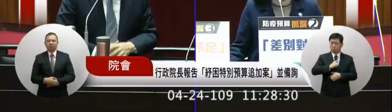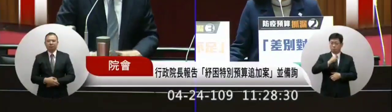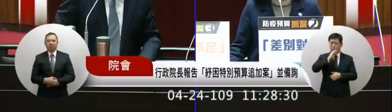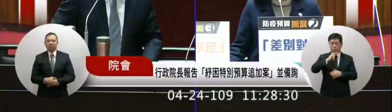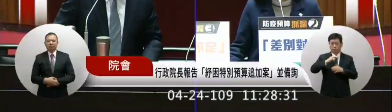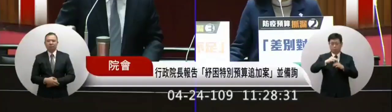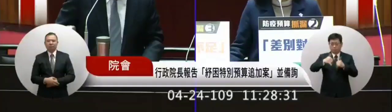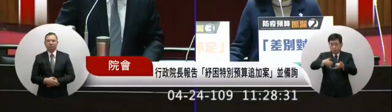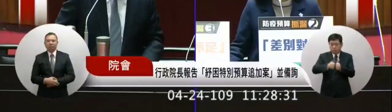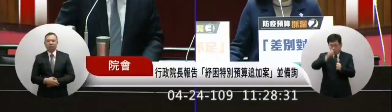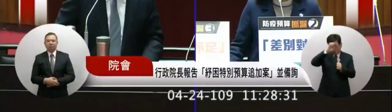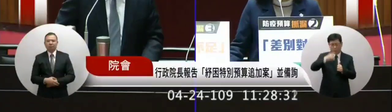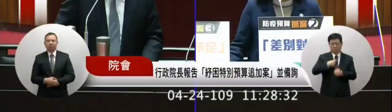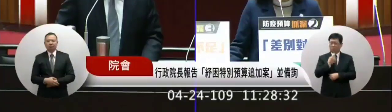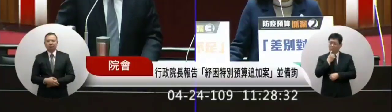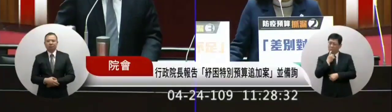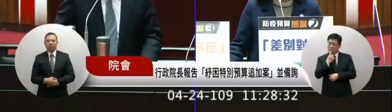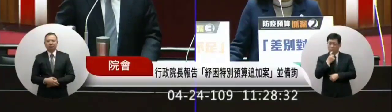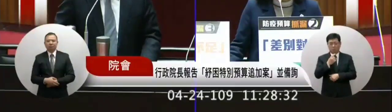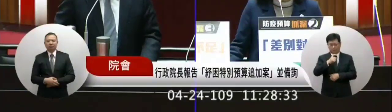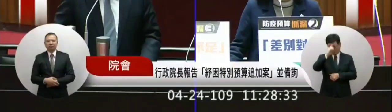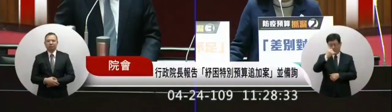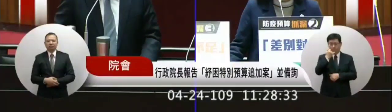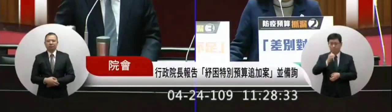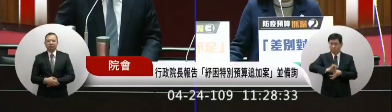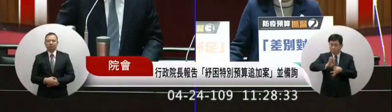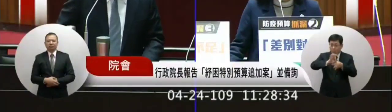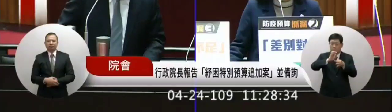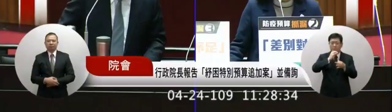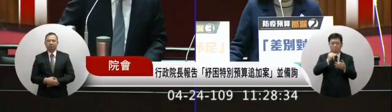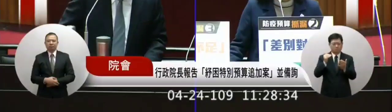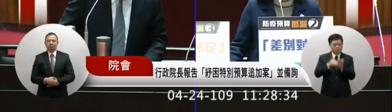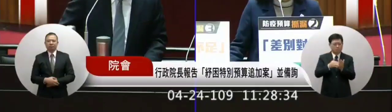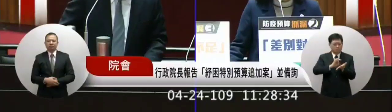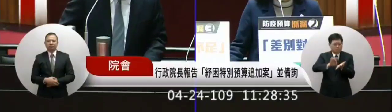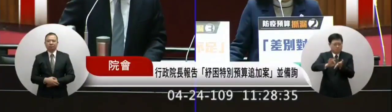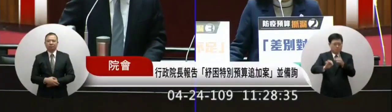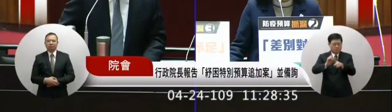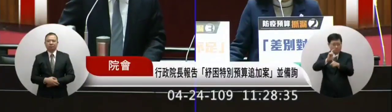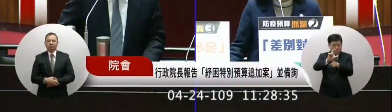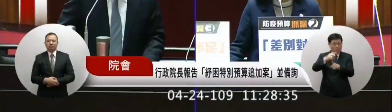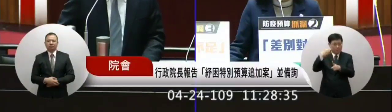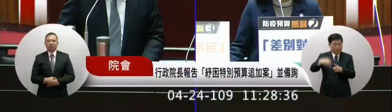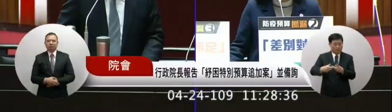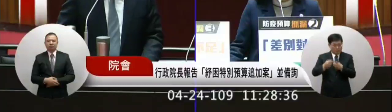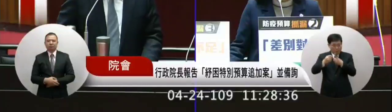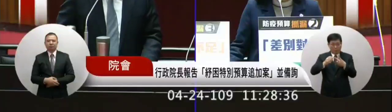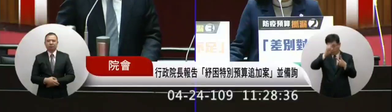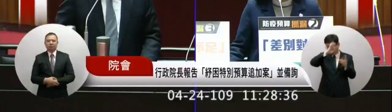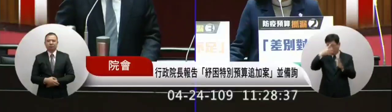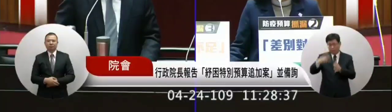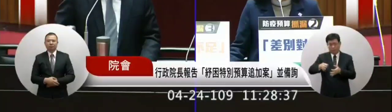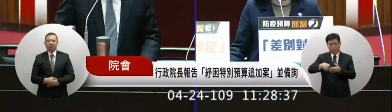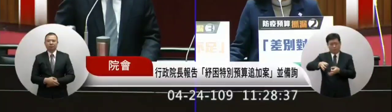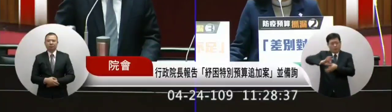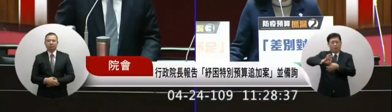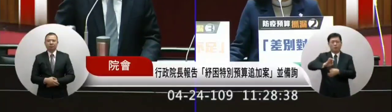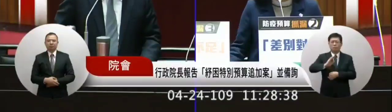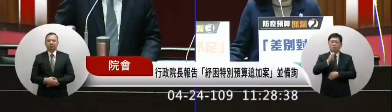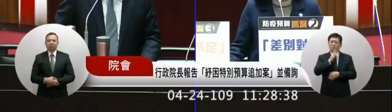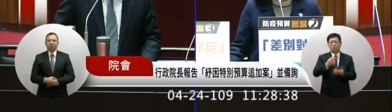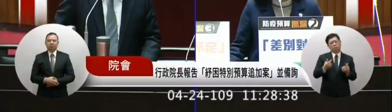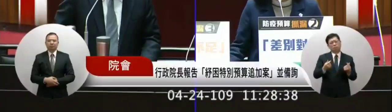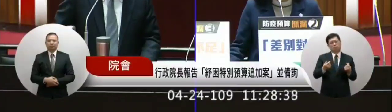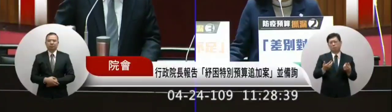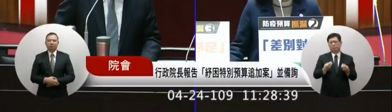党团一开始有一点迟疑，希望能够增加执行率到60%，再让您用这个疫情的情况再额外增加哦。